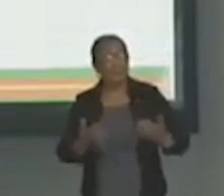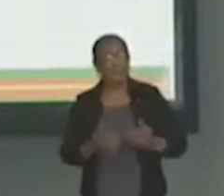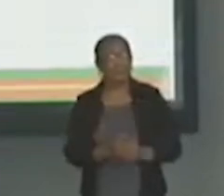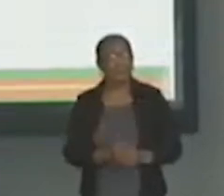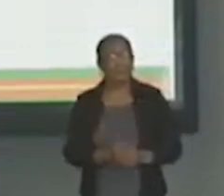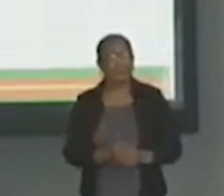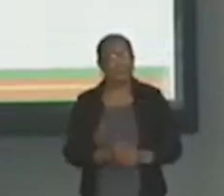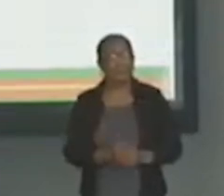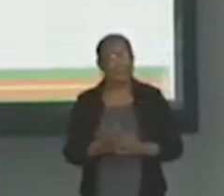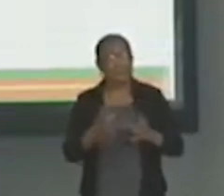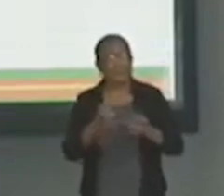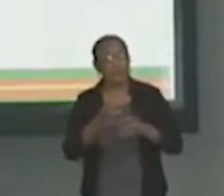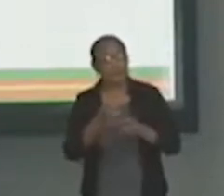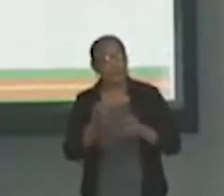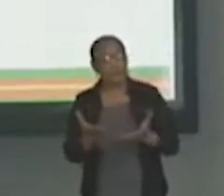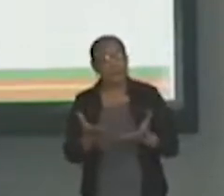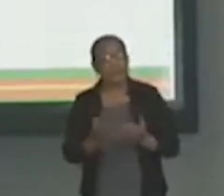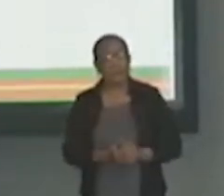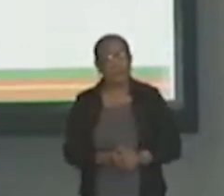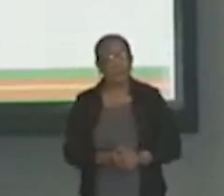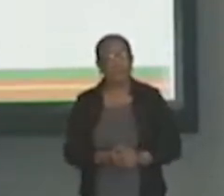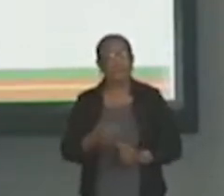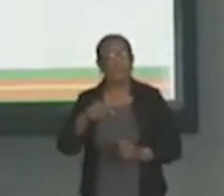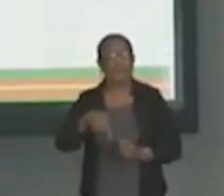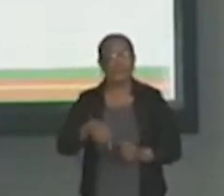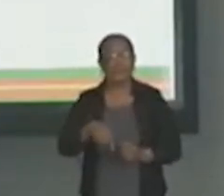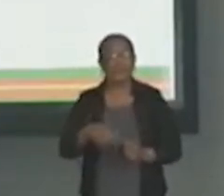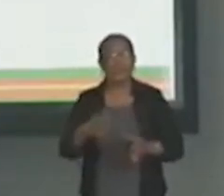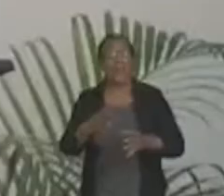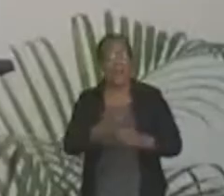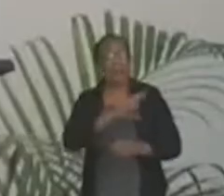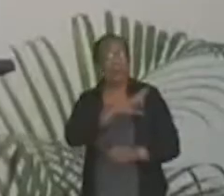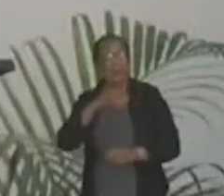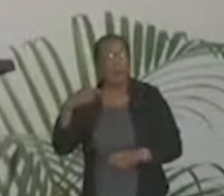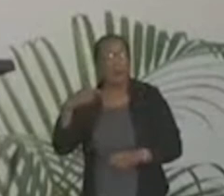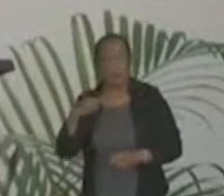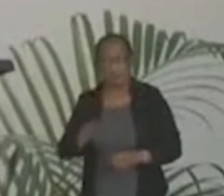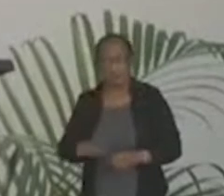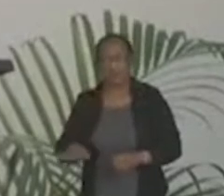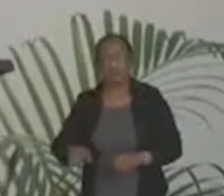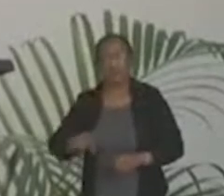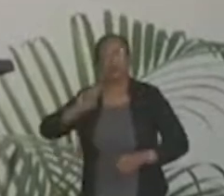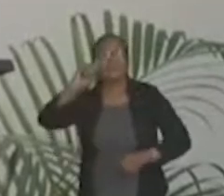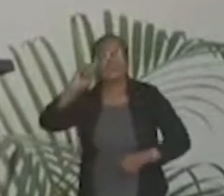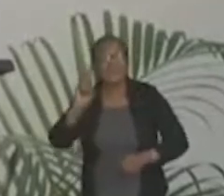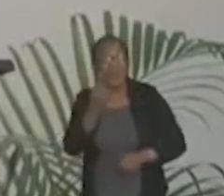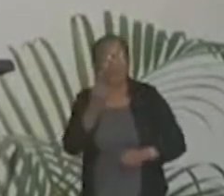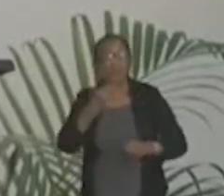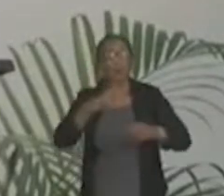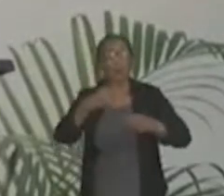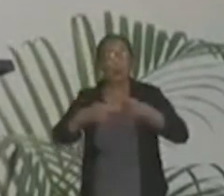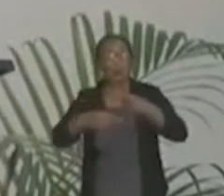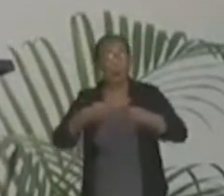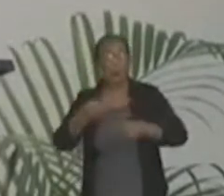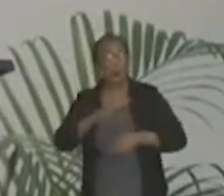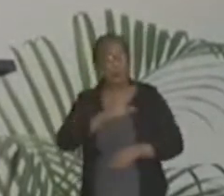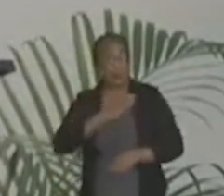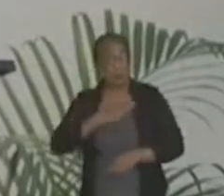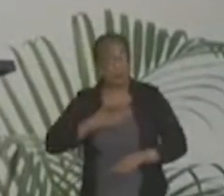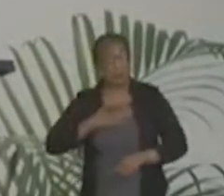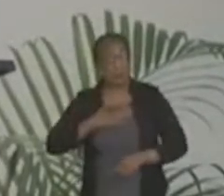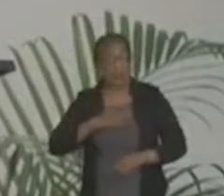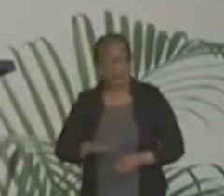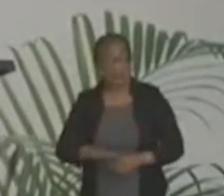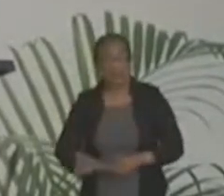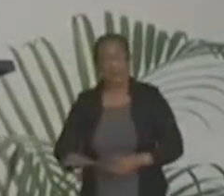Het is net als die bubble wrap. Dit helpt onze kinderen onder andere ook sneller te ontwikkelen. Mijn kleintjes